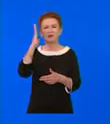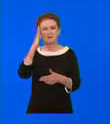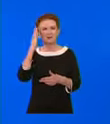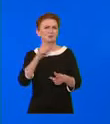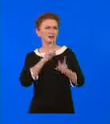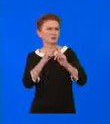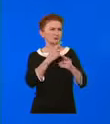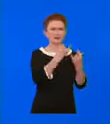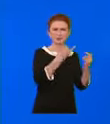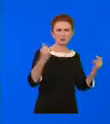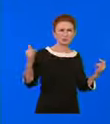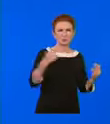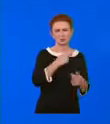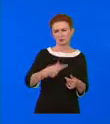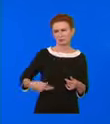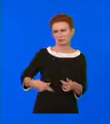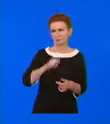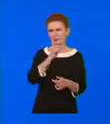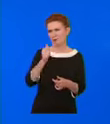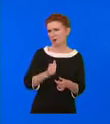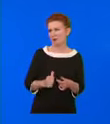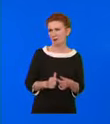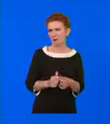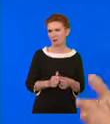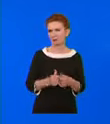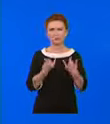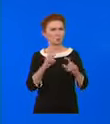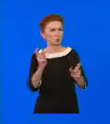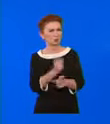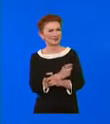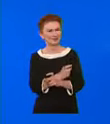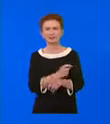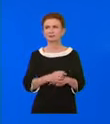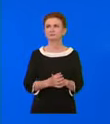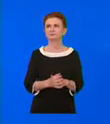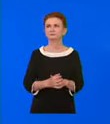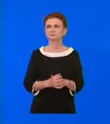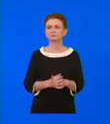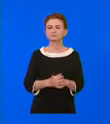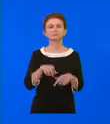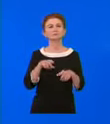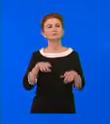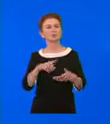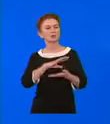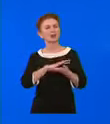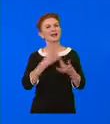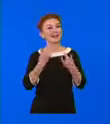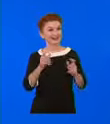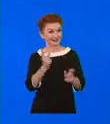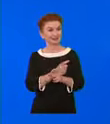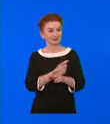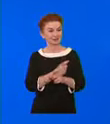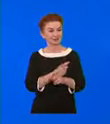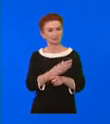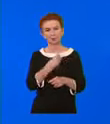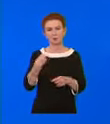innych krajów Unii Europejskiej, jest w dużym stopniu powielana, korzystają z tego inne kraje,